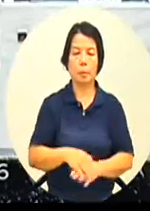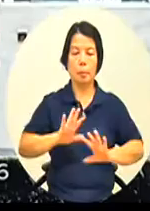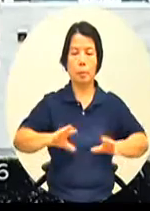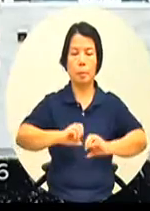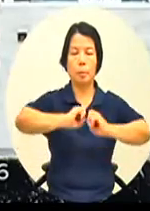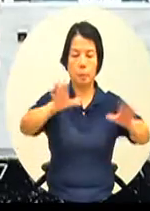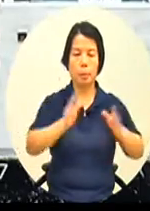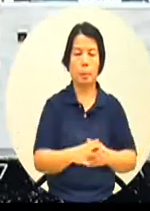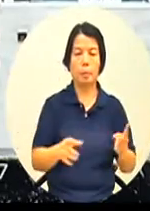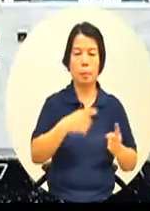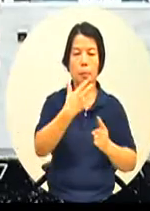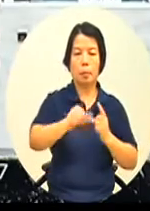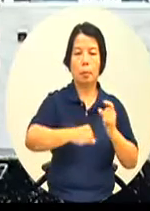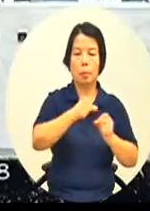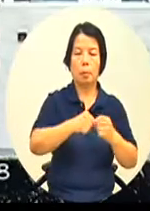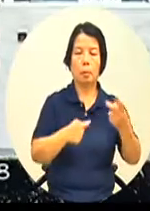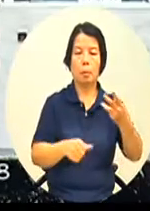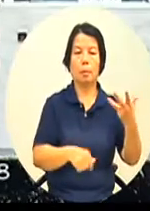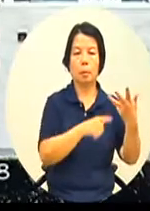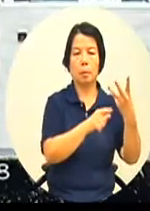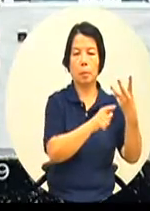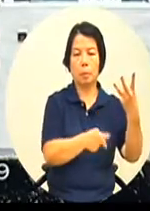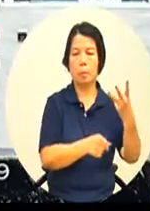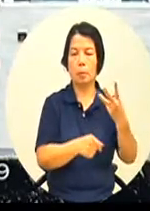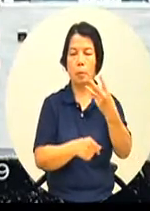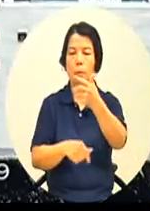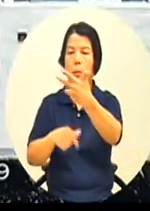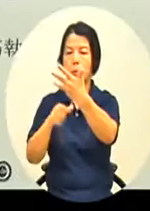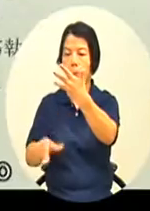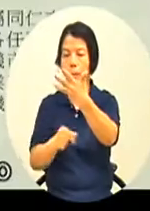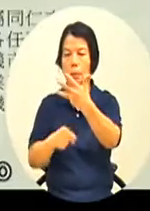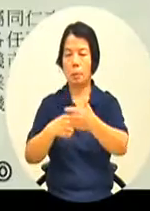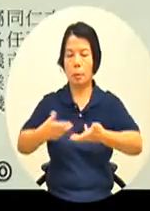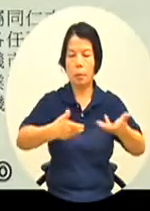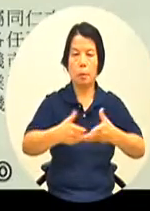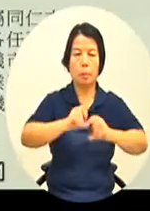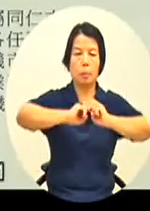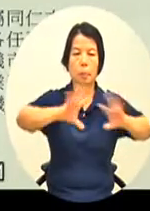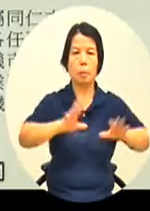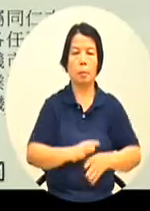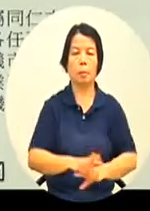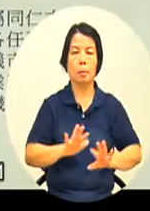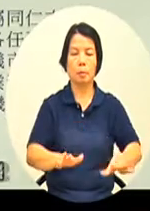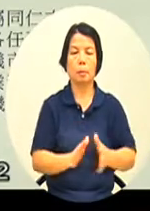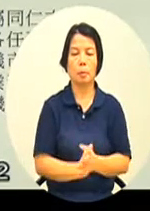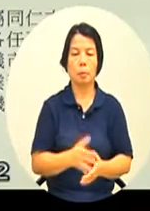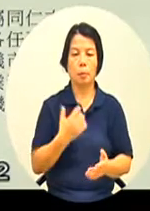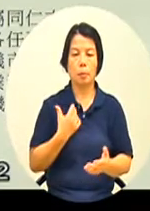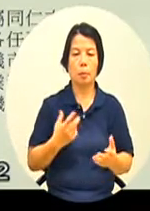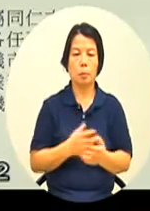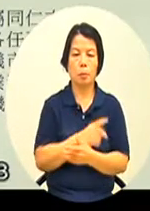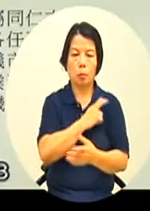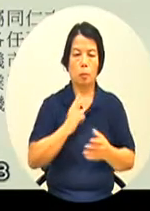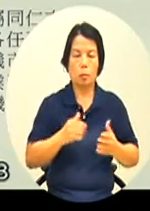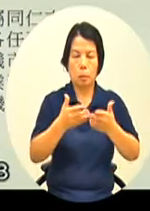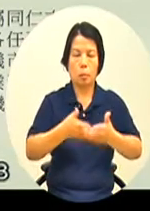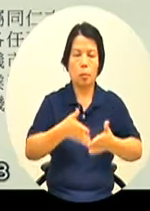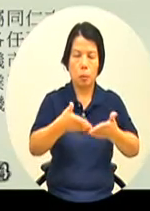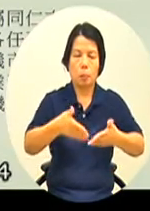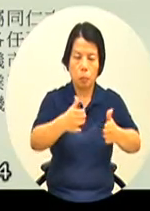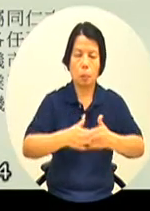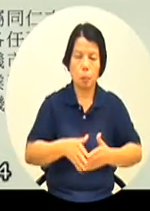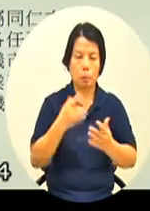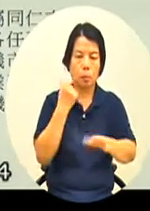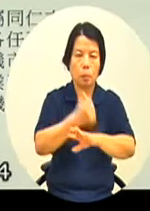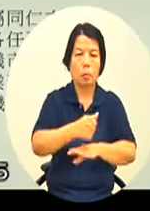局105年3月至8月的业务执行概况。本局肩负法制幕僚重任，积极协助各